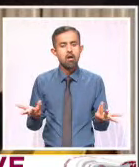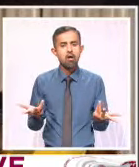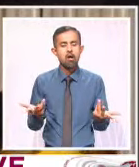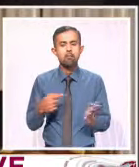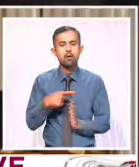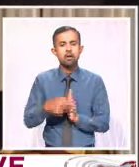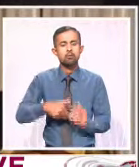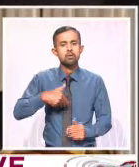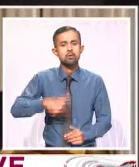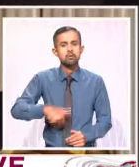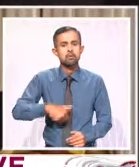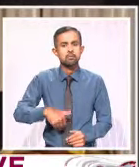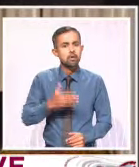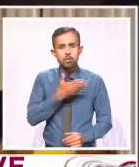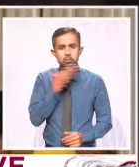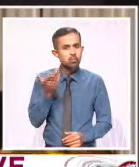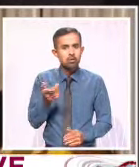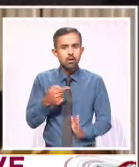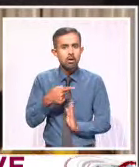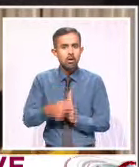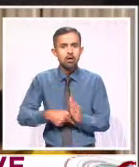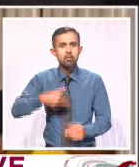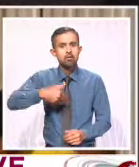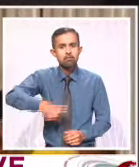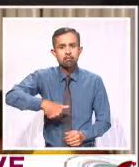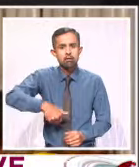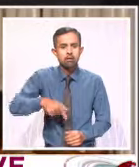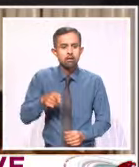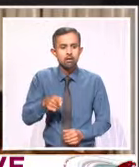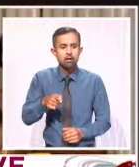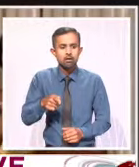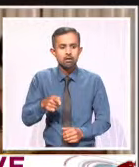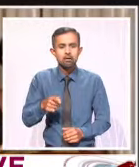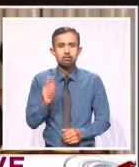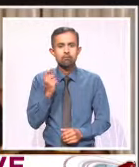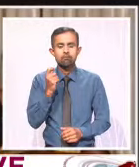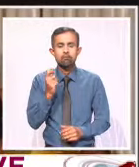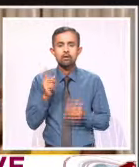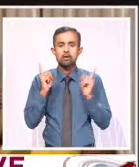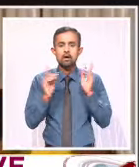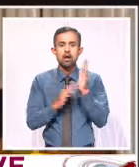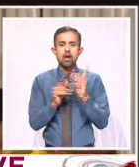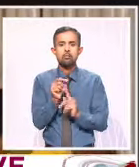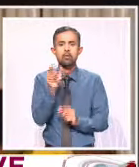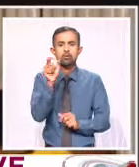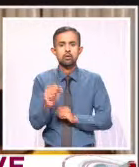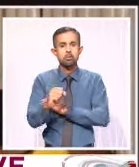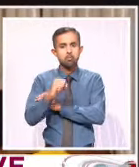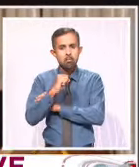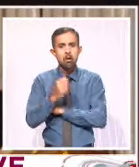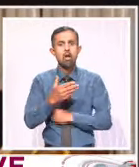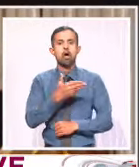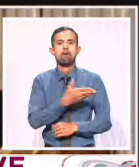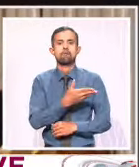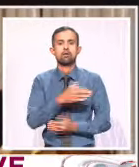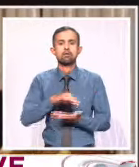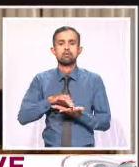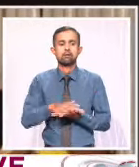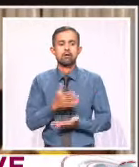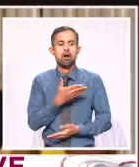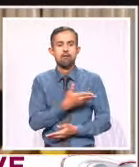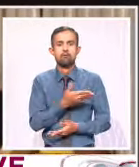ක්‍රිකට් ක්‍රීඩාවට. මෙහෙම පුළුවන්ද ශ්‍රී ලංකා ක්‍රිකට් එකට මේ ලෝව දිනන්න? ක්‍රීඩාමතිවරයාට බලයක් තියෙනවා ඒ තීන්දුව